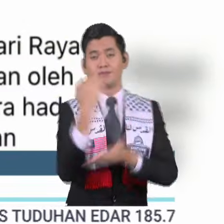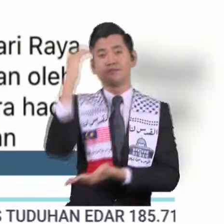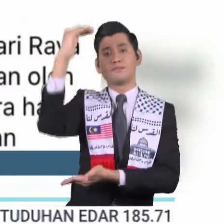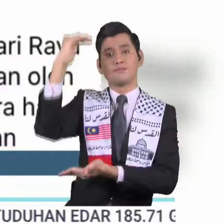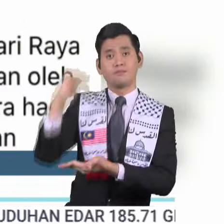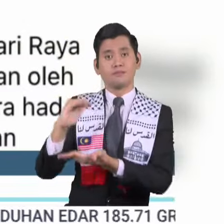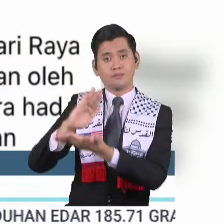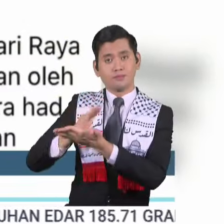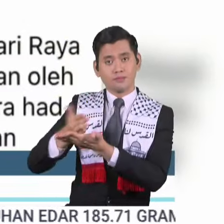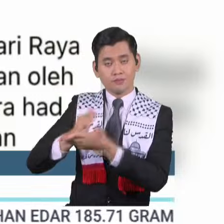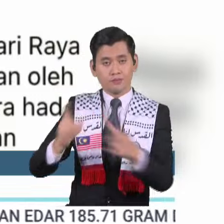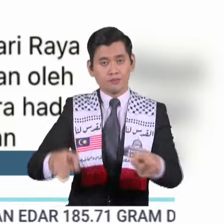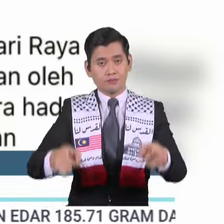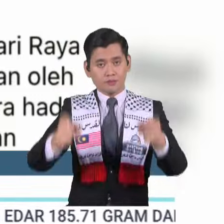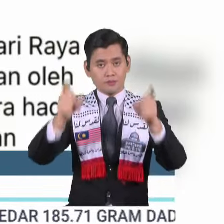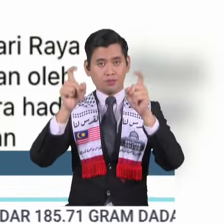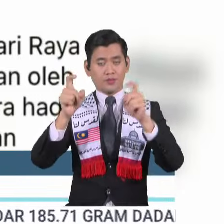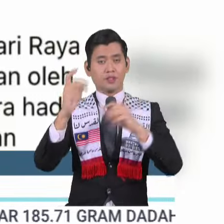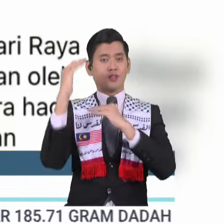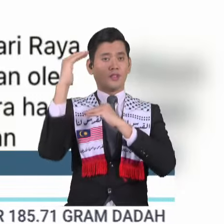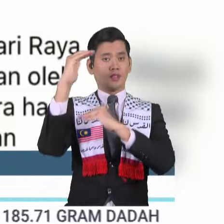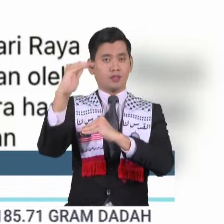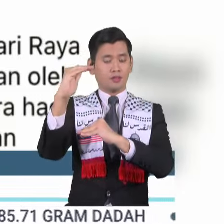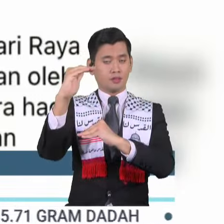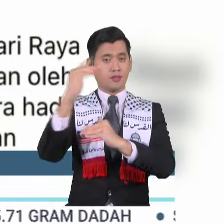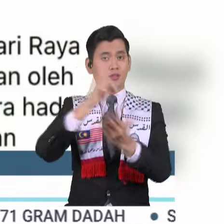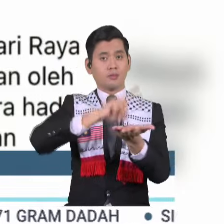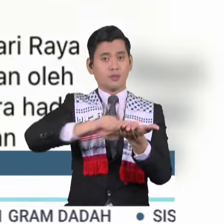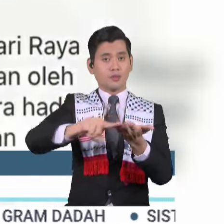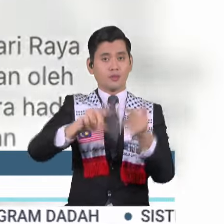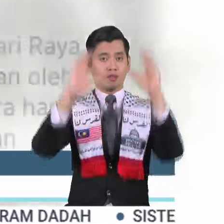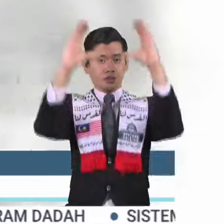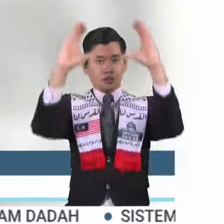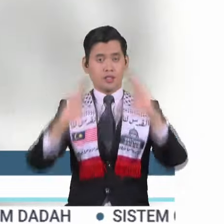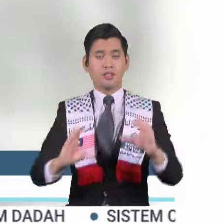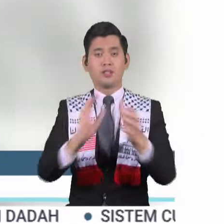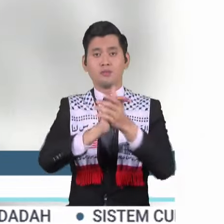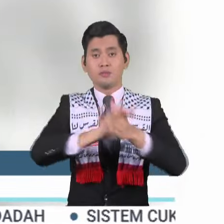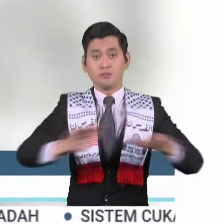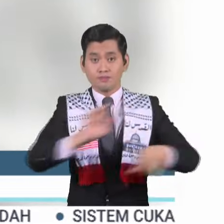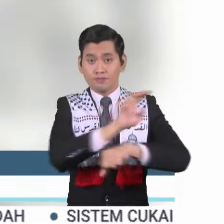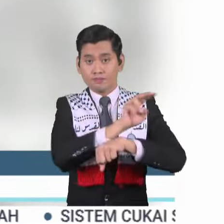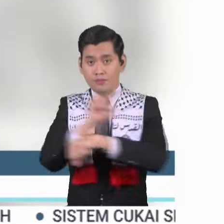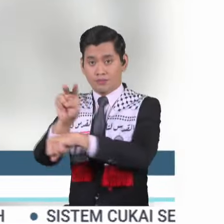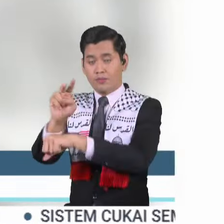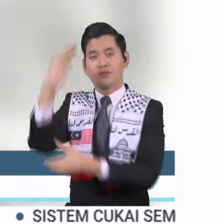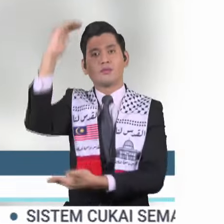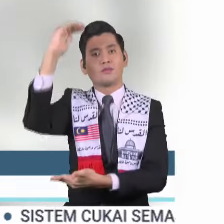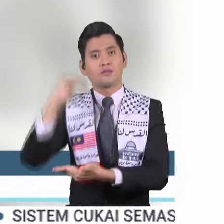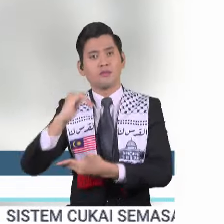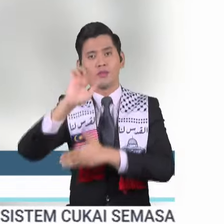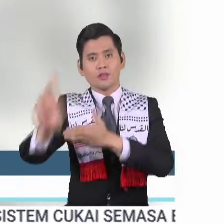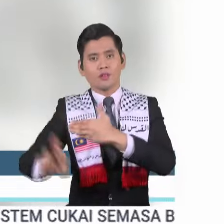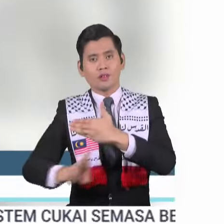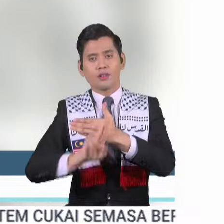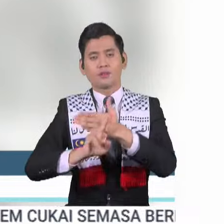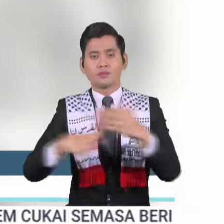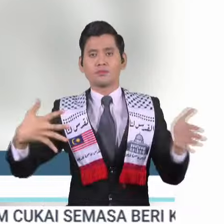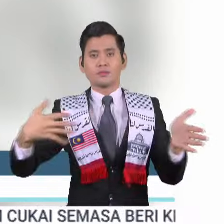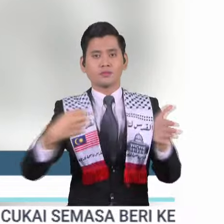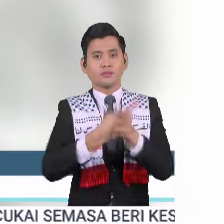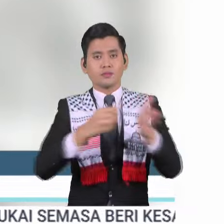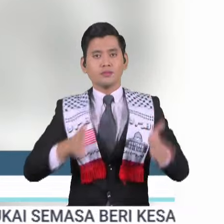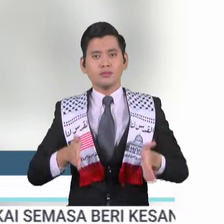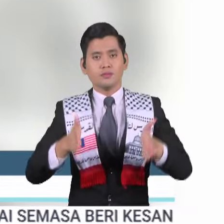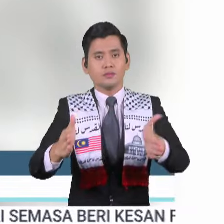Pengurangan sementara had laju selama seminggu berkenaan antara langkah keselamatan dan pemantauan bagi mengurangkan risiko kemalangan jalan raya.